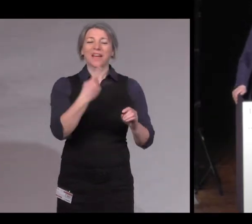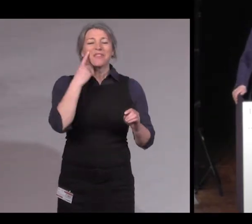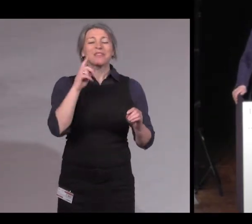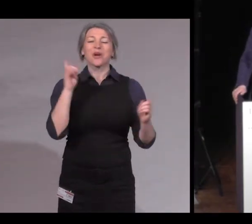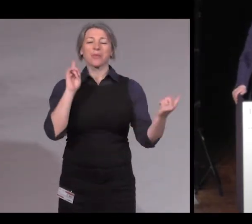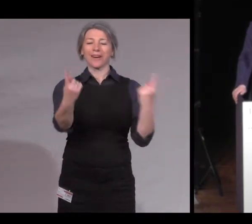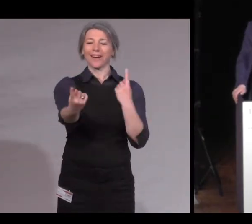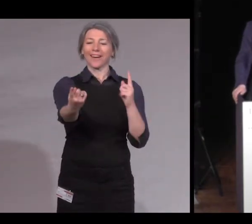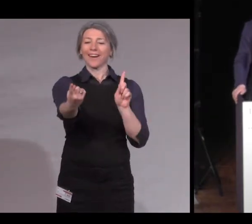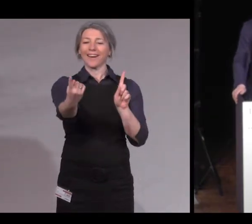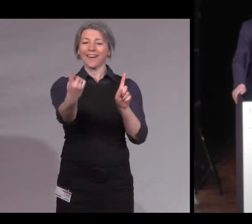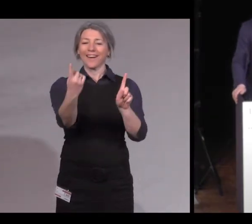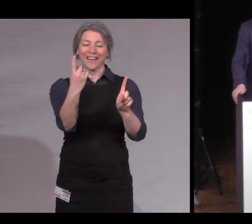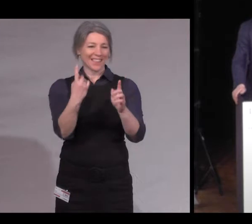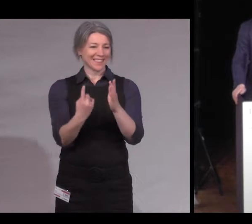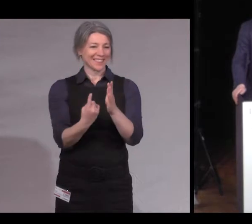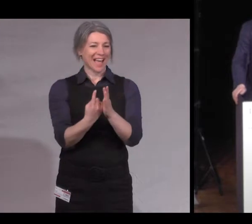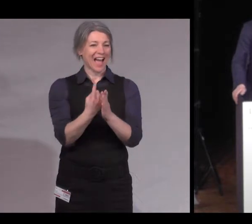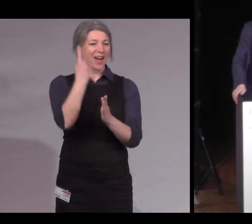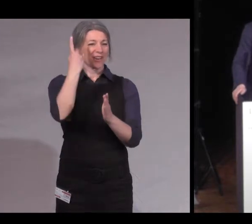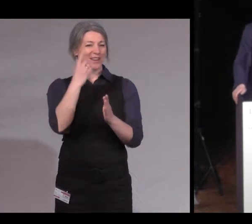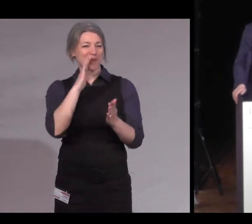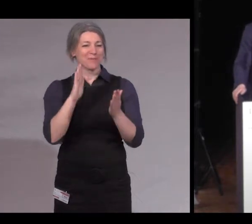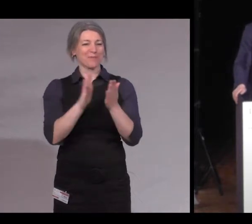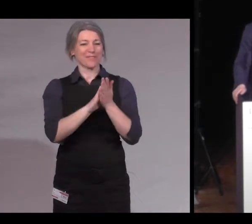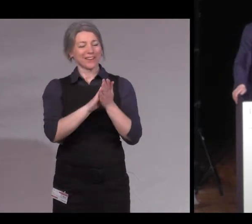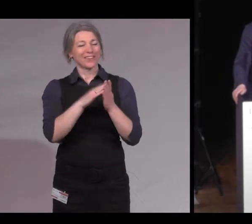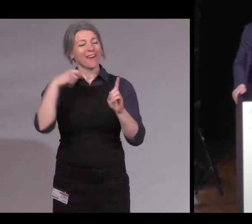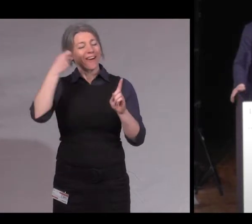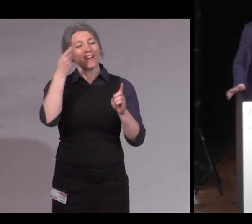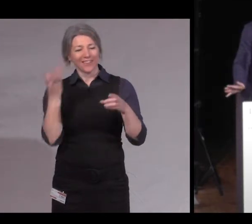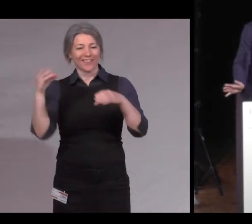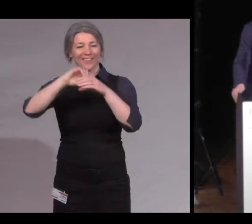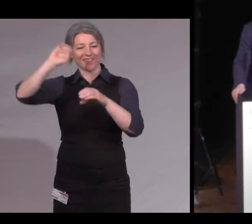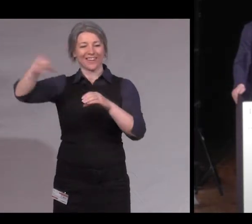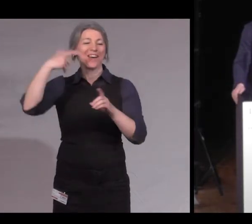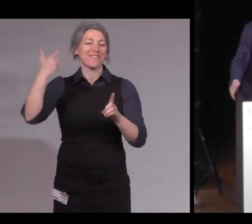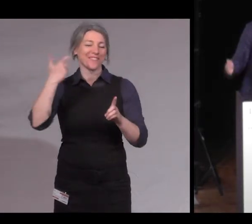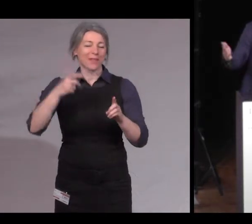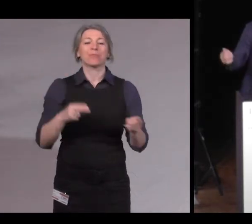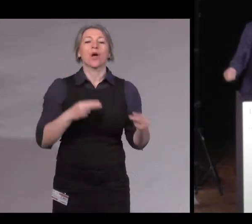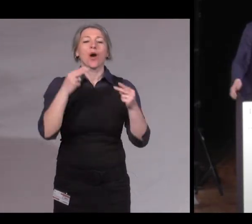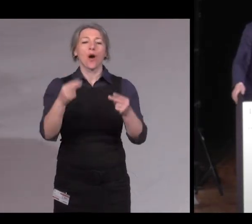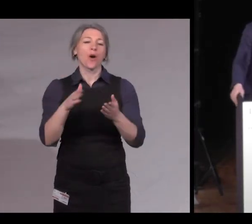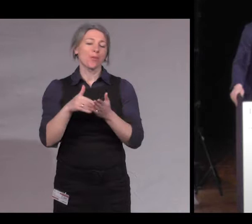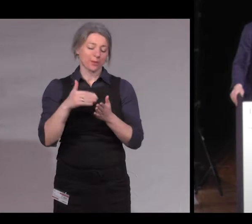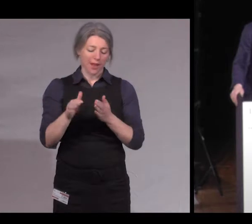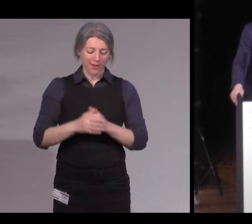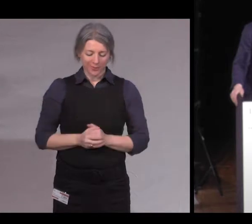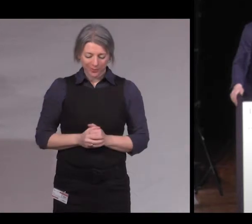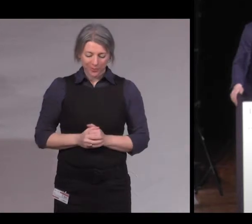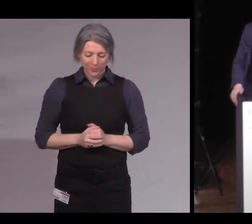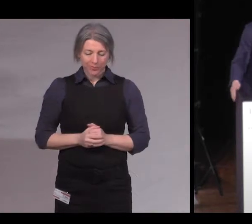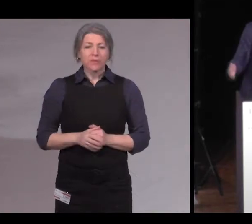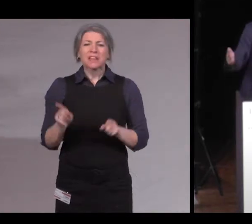Pacientů. Vůbec to nebylo záměrem, takže jsme to tam použili vlastně v tom filmu. A přejdeme dál. A můžete to vidět i zde vlastně